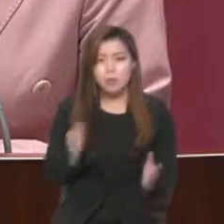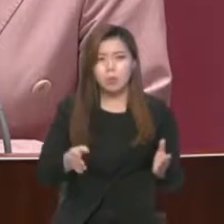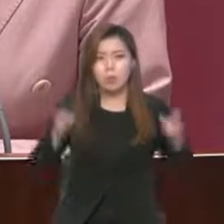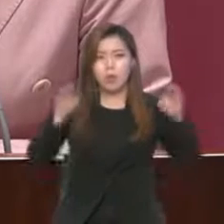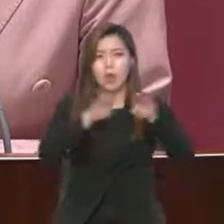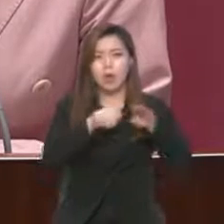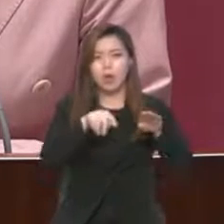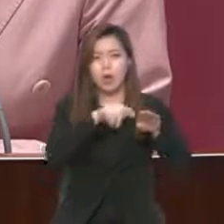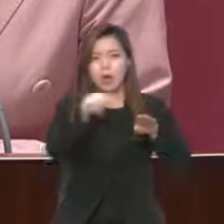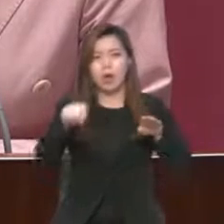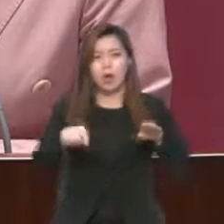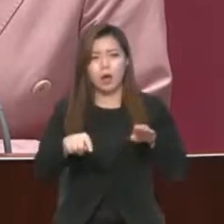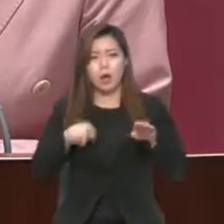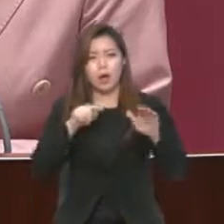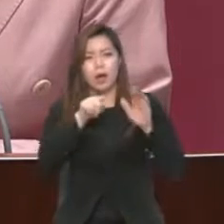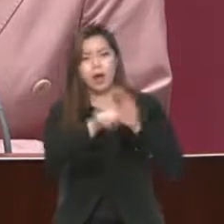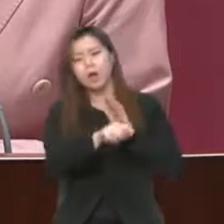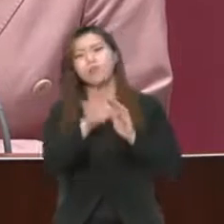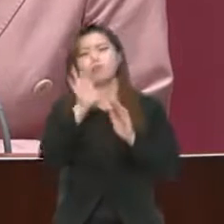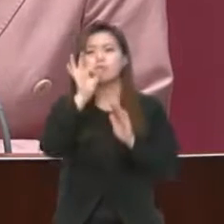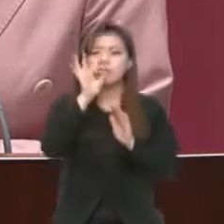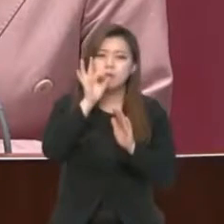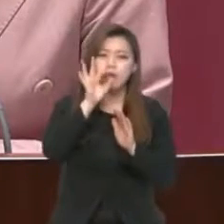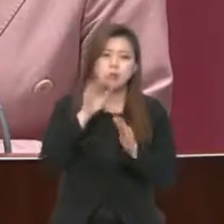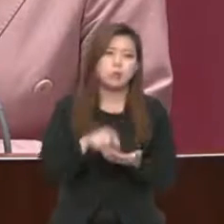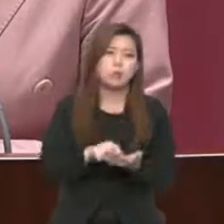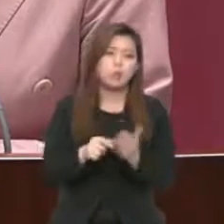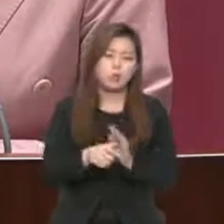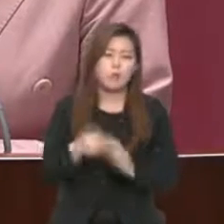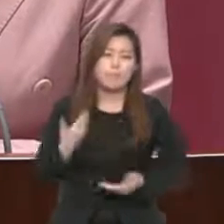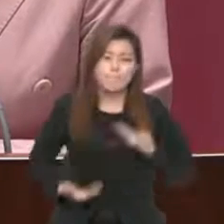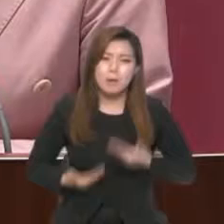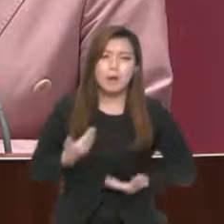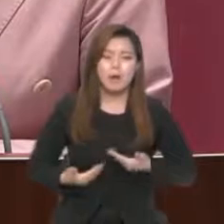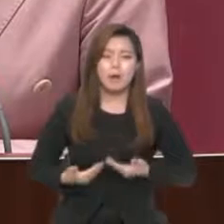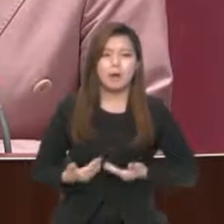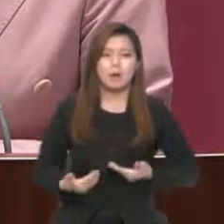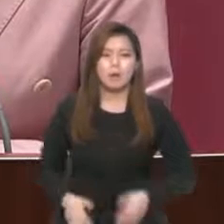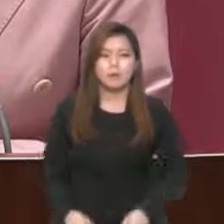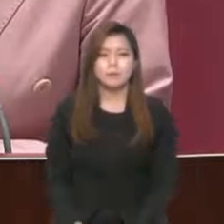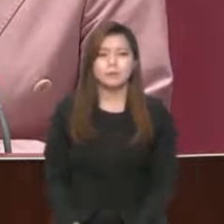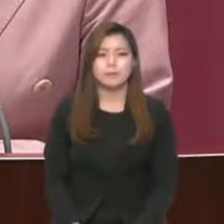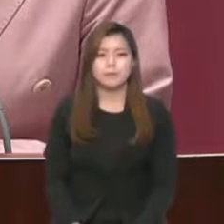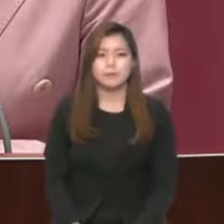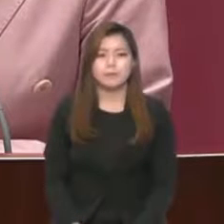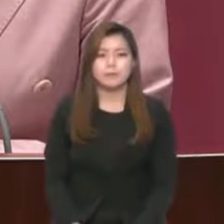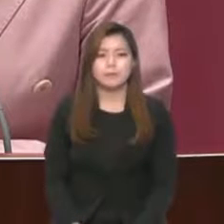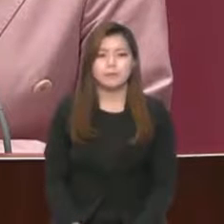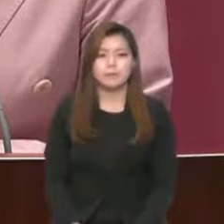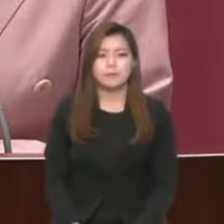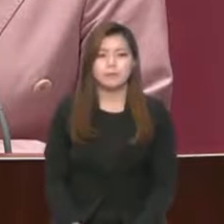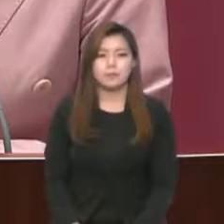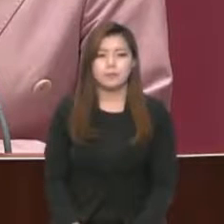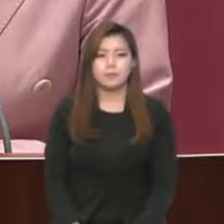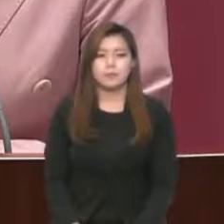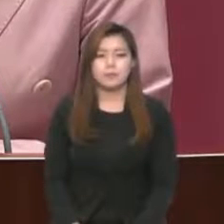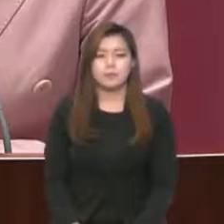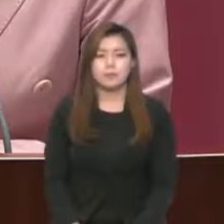만날 수도 없었습니다. 그래서 이런저런 얘기를 할 수 없었던 특수한 상황이었고요. 그래서